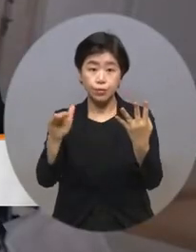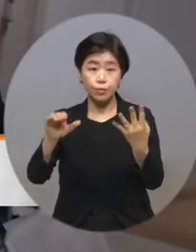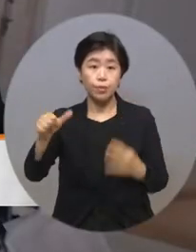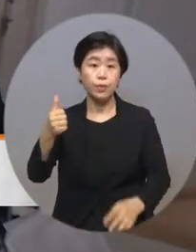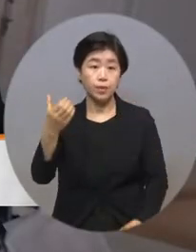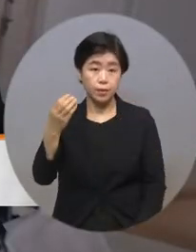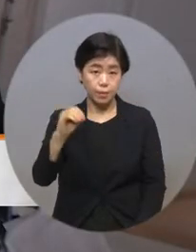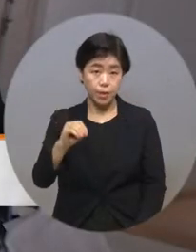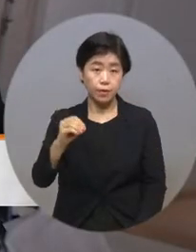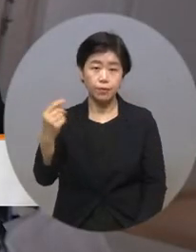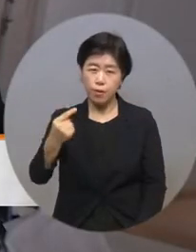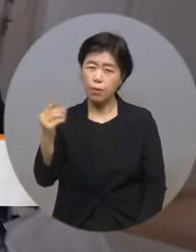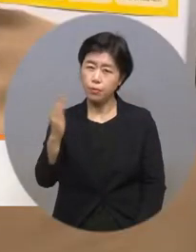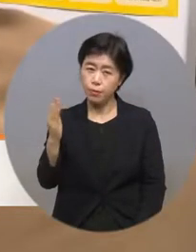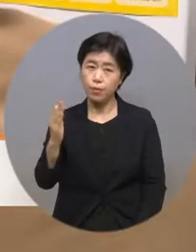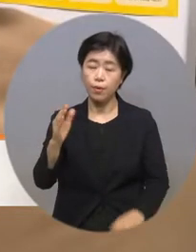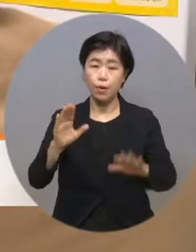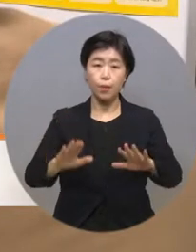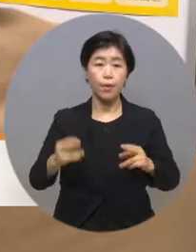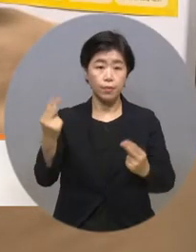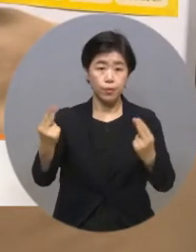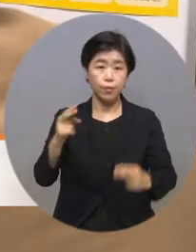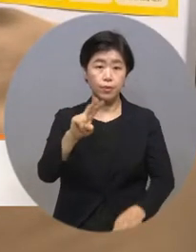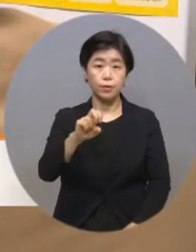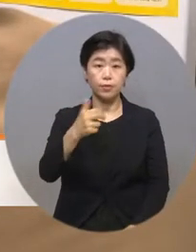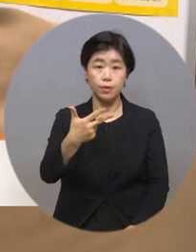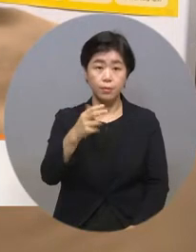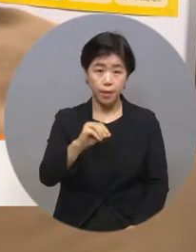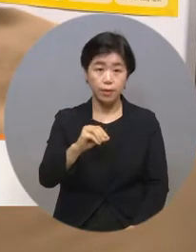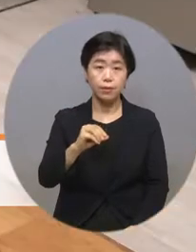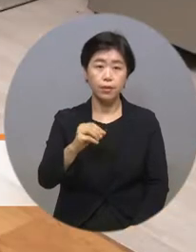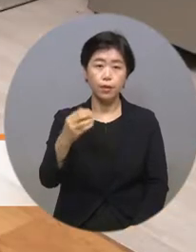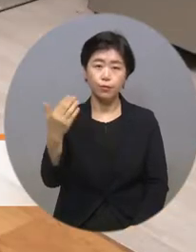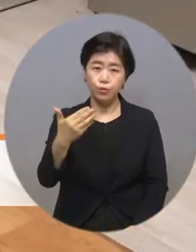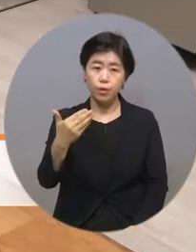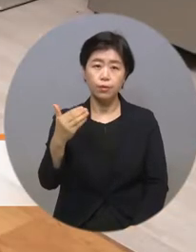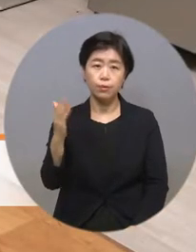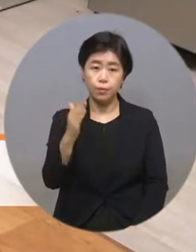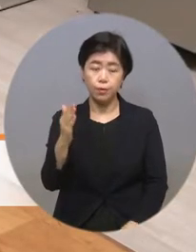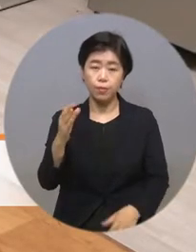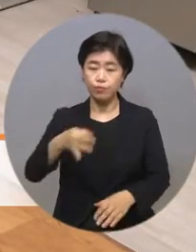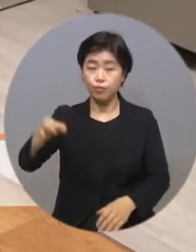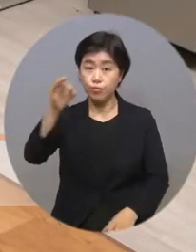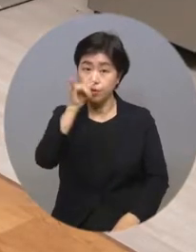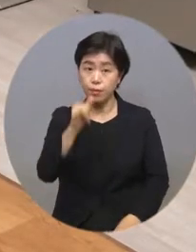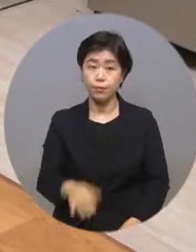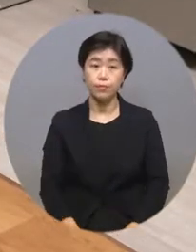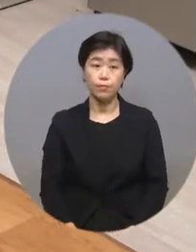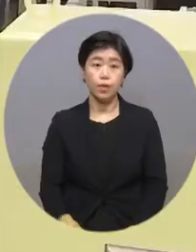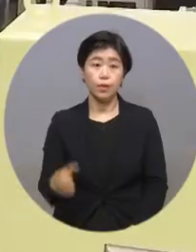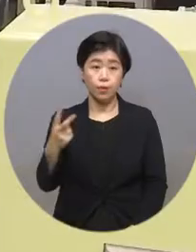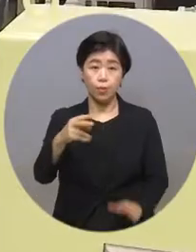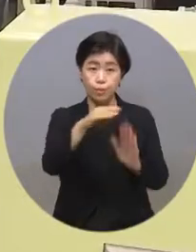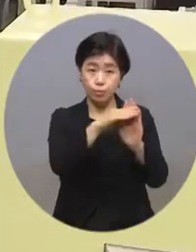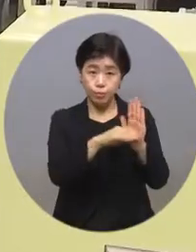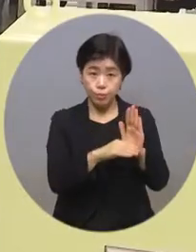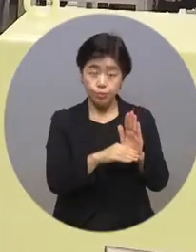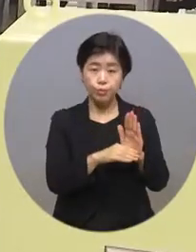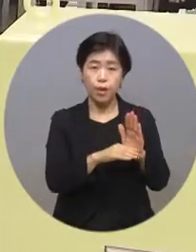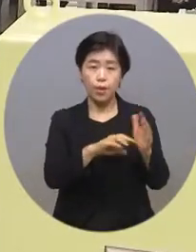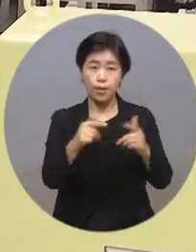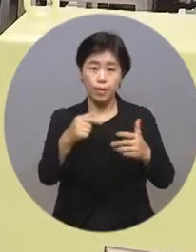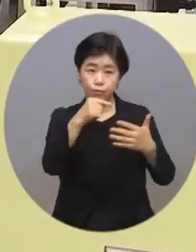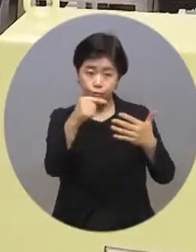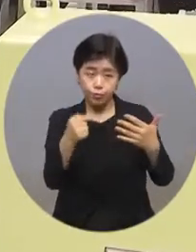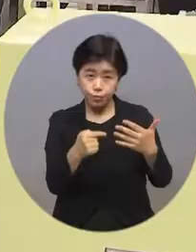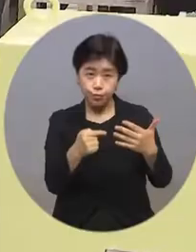540만 964원으로 올해 대비 27만 9,884원 인상됐습니다. 이와 함께 각 급여별 선정 기준과